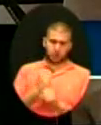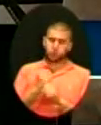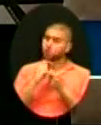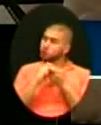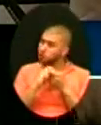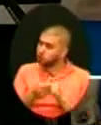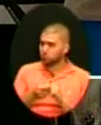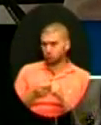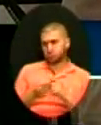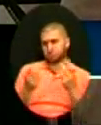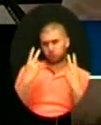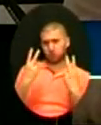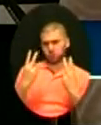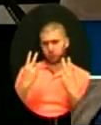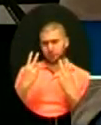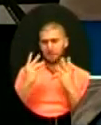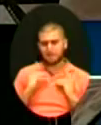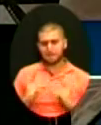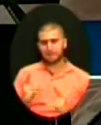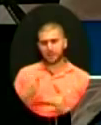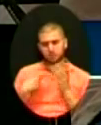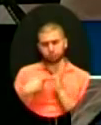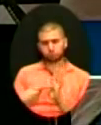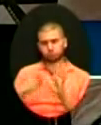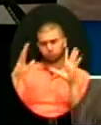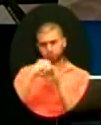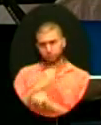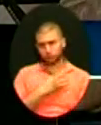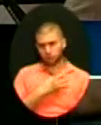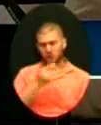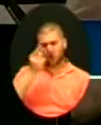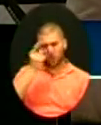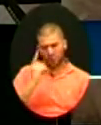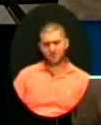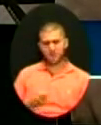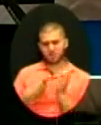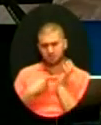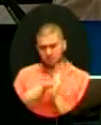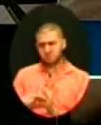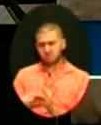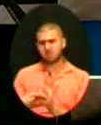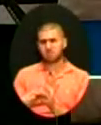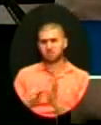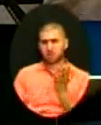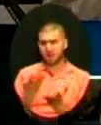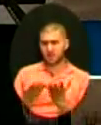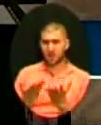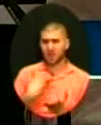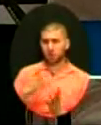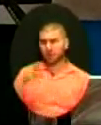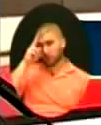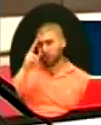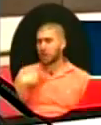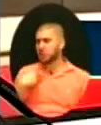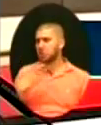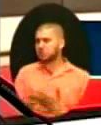שינוי משמעותי בדרך שאנחנו מציגים את העמדות שלנו. חייבים להדגיש את ההבדל בינינו ובין הליכוד. אז זהו,